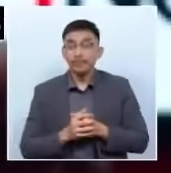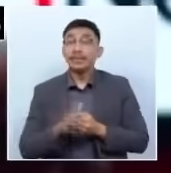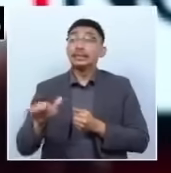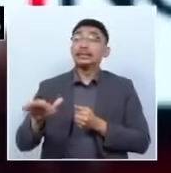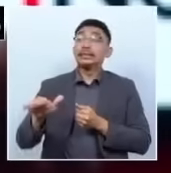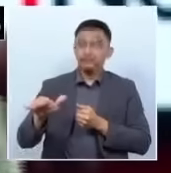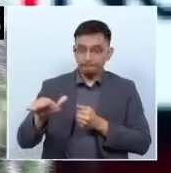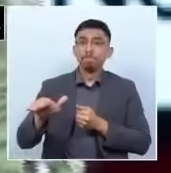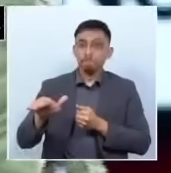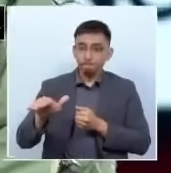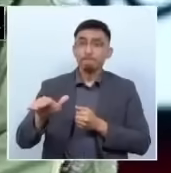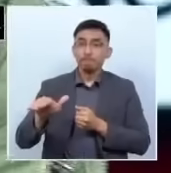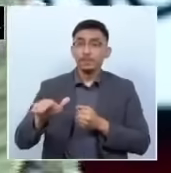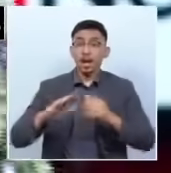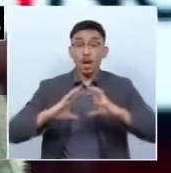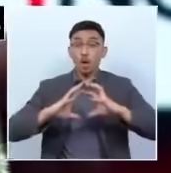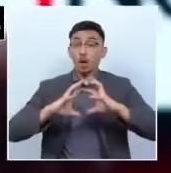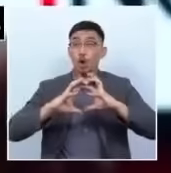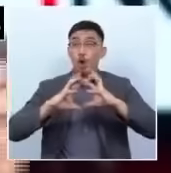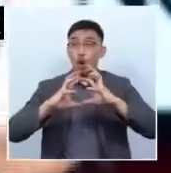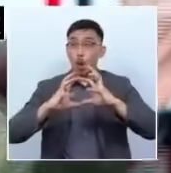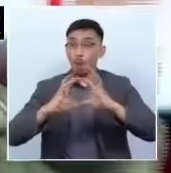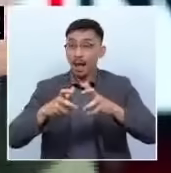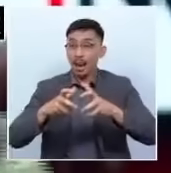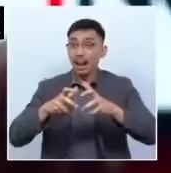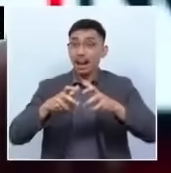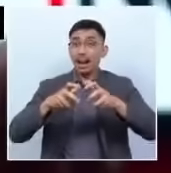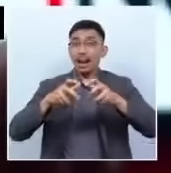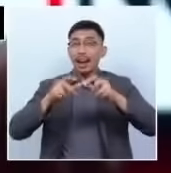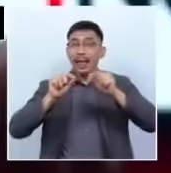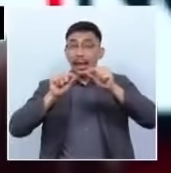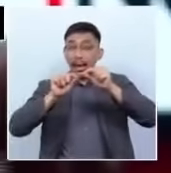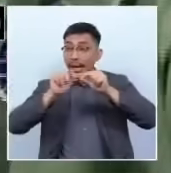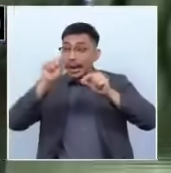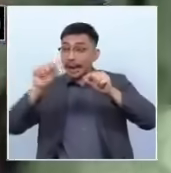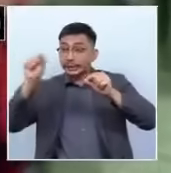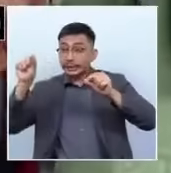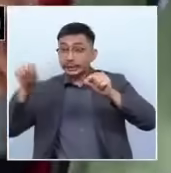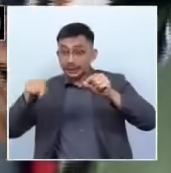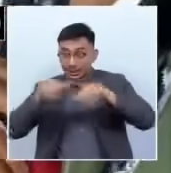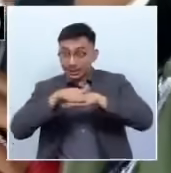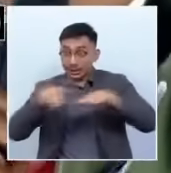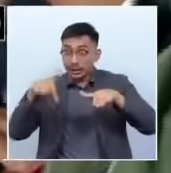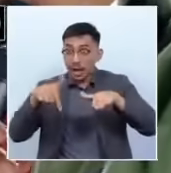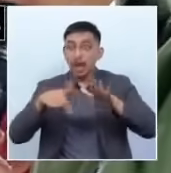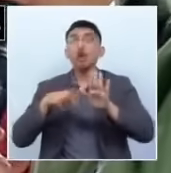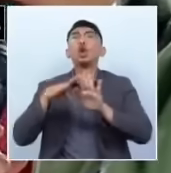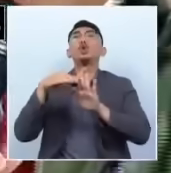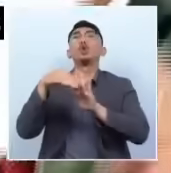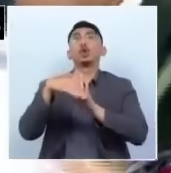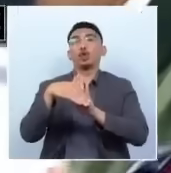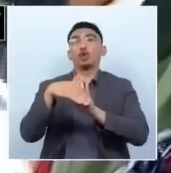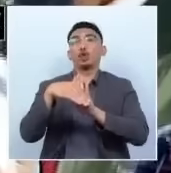index kita Menurut sumber Institute for economic and peace kita turun Pak kalau mau diklosa Boleh silakan saya bawakan ini dari